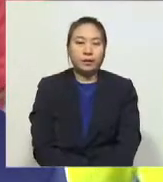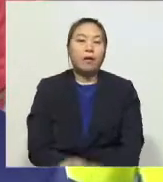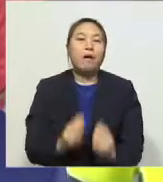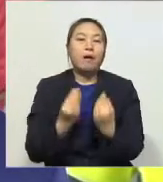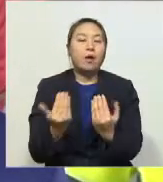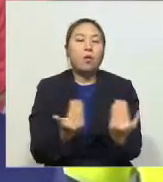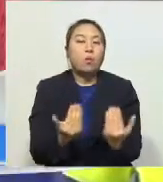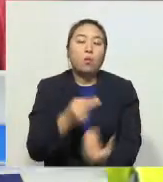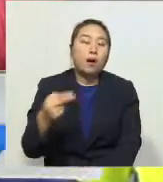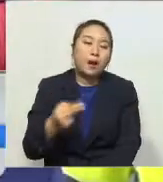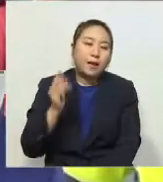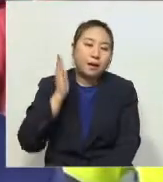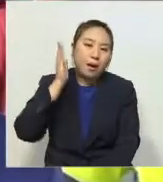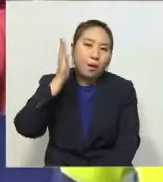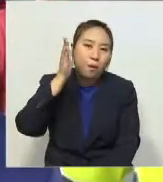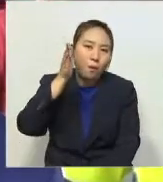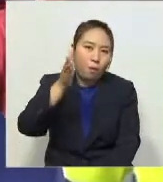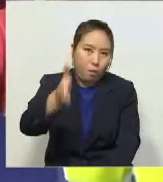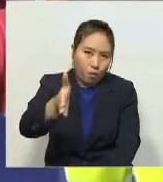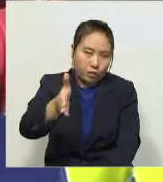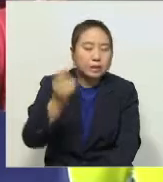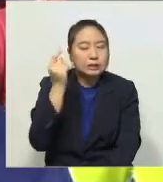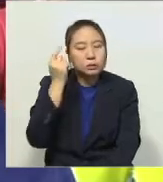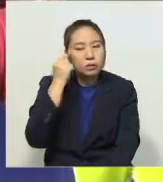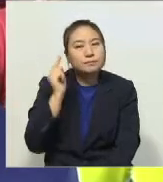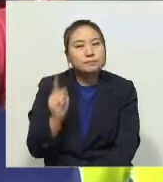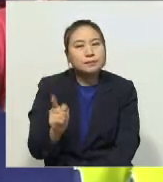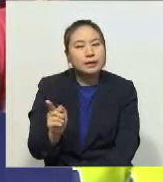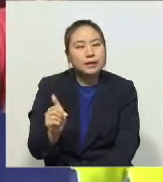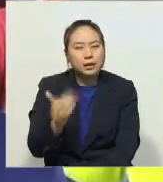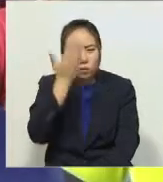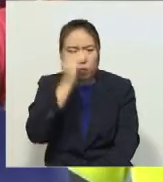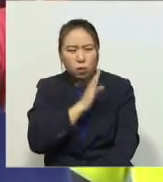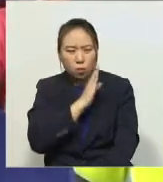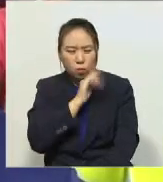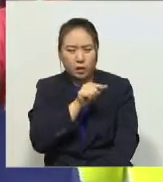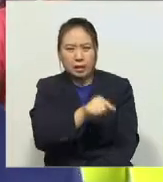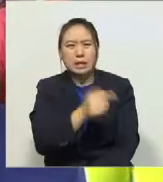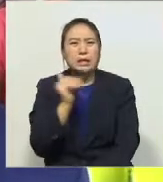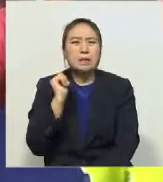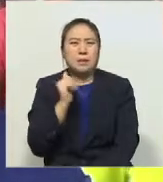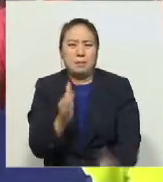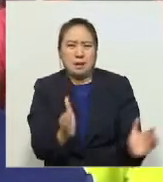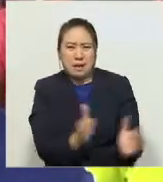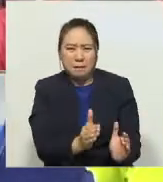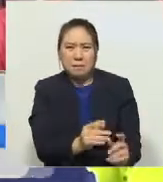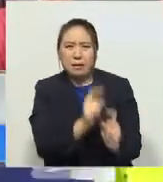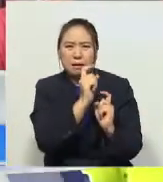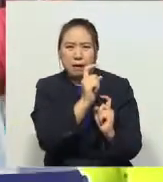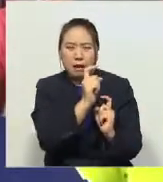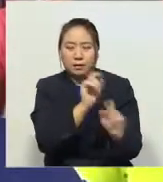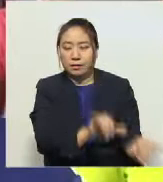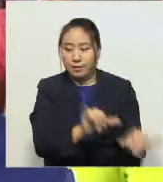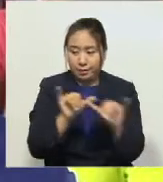านนะครับก็เป็นแนวทางที่ดีนะครับถ้าที่เดิมมันพื้นที่แคบๆมันเป็นพื้นที่เสี่ยงเนาะแต่ย้ายมาอยู่ตร